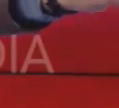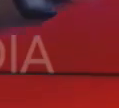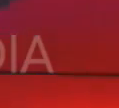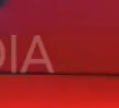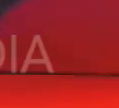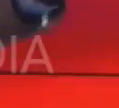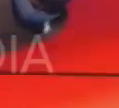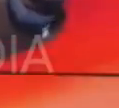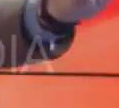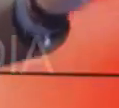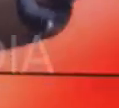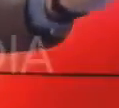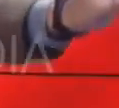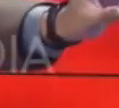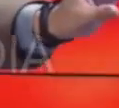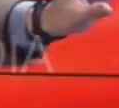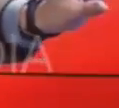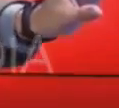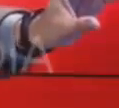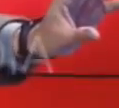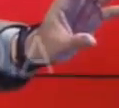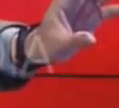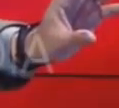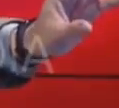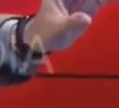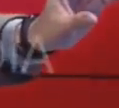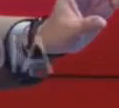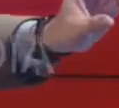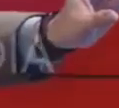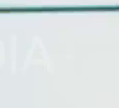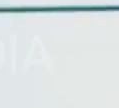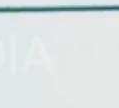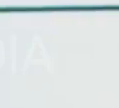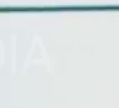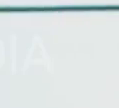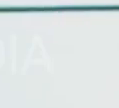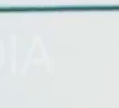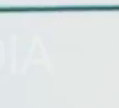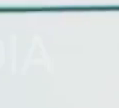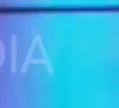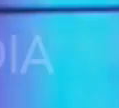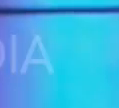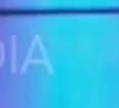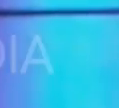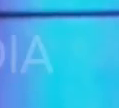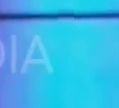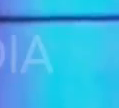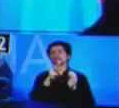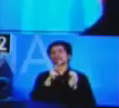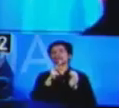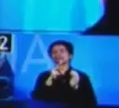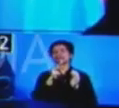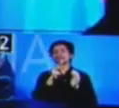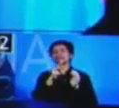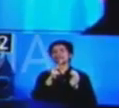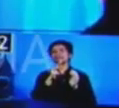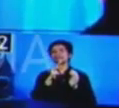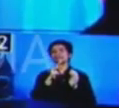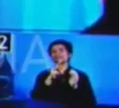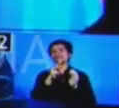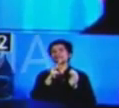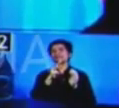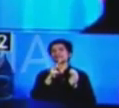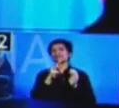oleh Pak Prabowo dan ini adalah ciri khasnya Pak Prabowo itu menandakan e ketegasan beliau Bu kalau tegas apa enggak tegas enggak bisa